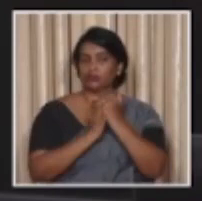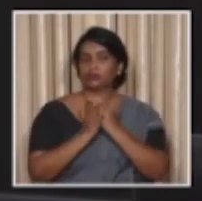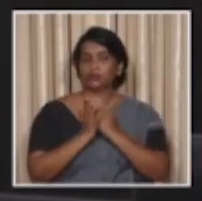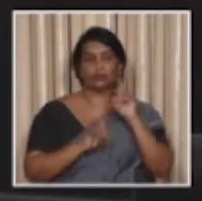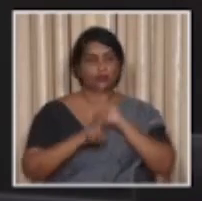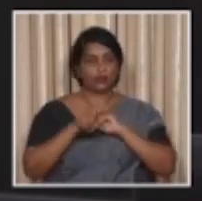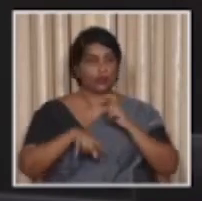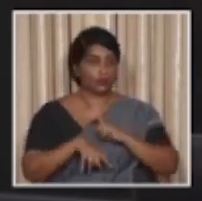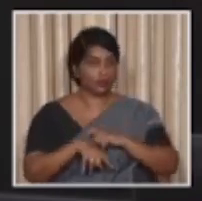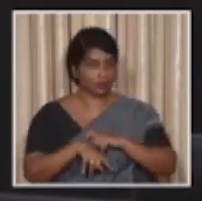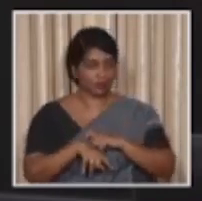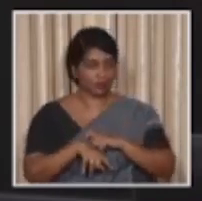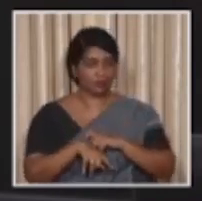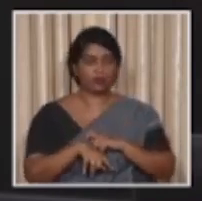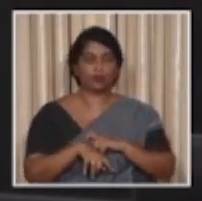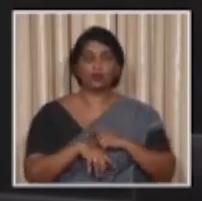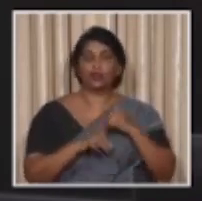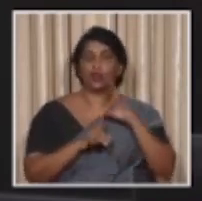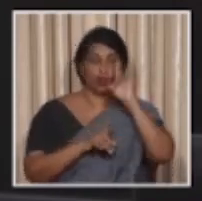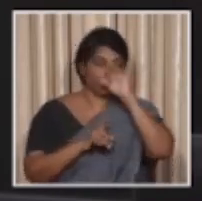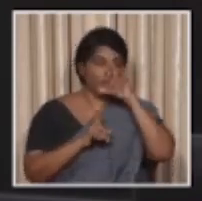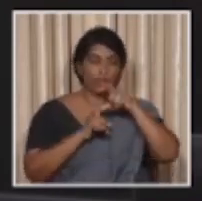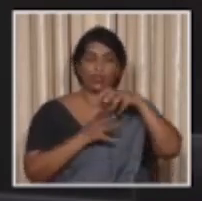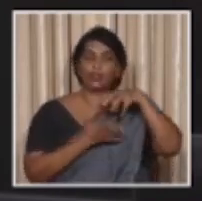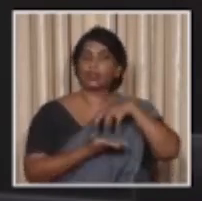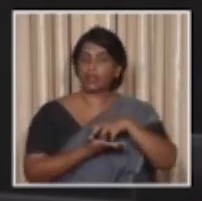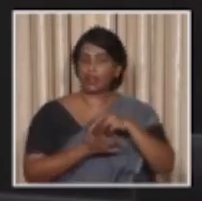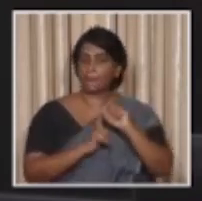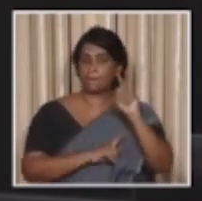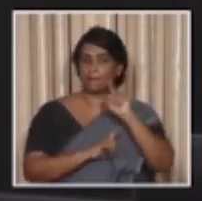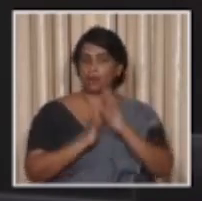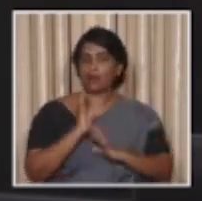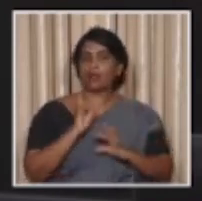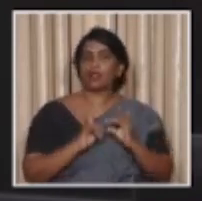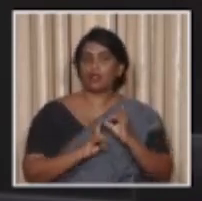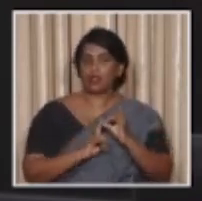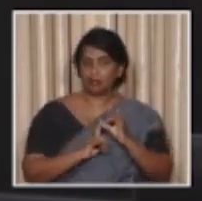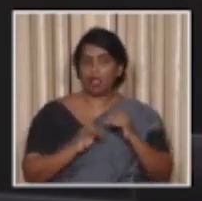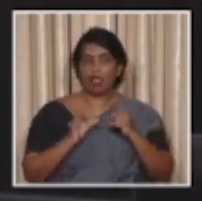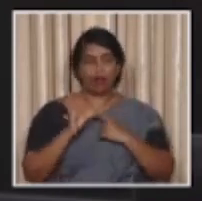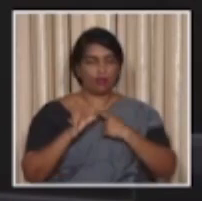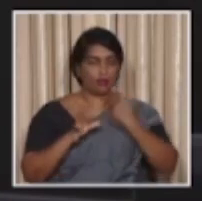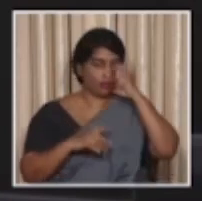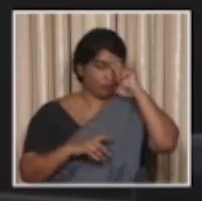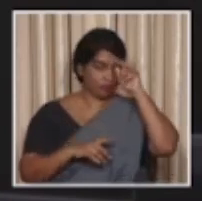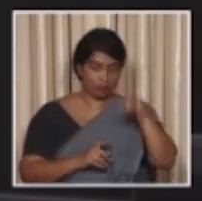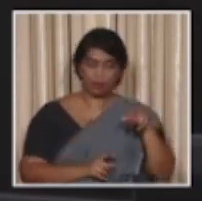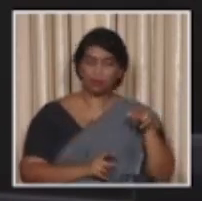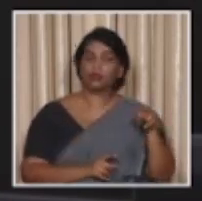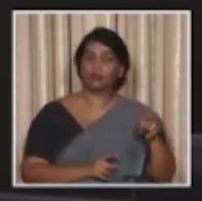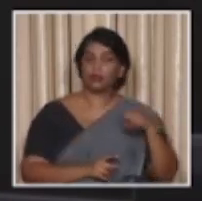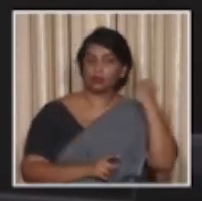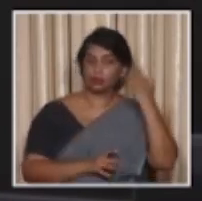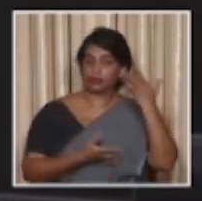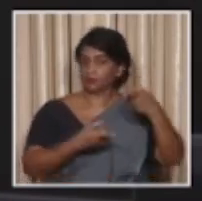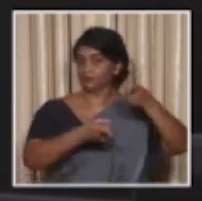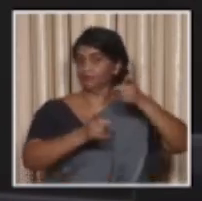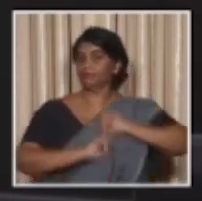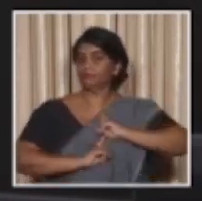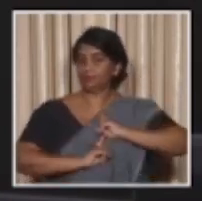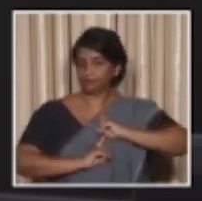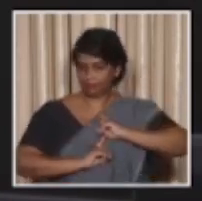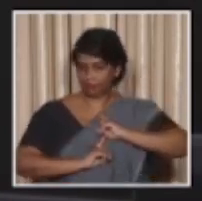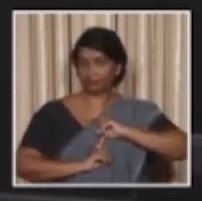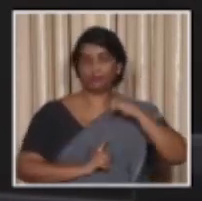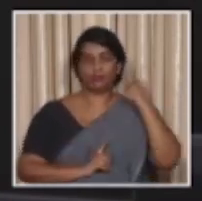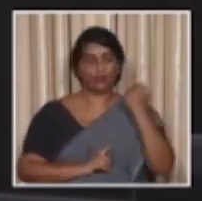කරන මොහොතේදී අපේ කුරුණෑගල දිස්ත්‍රික් පාර්ලිමේන්තු මන්ත්‍රීතුමා ලවතුල් මැතිතුමාගේ කතාවෙන් පස්සේ අපිට